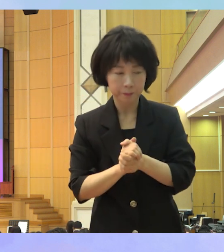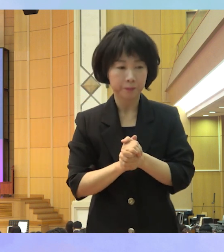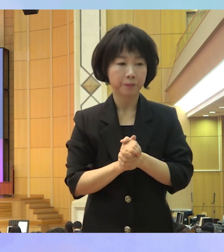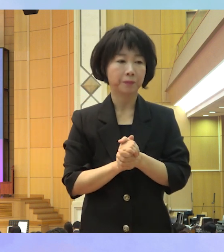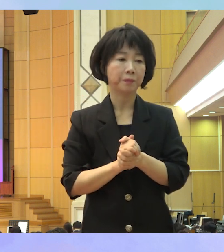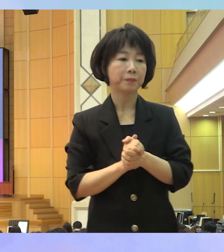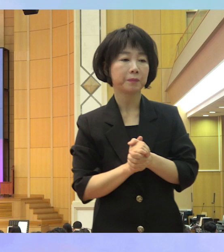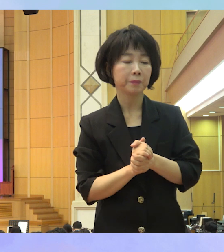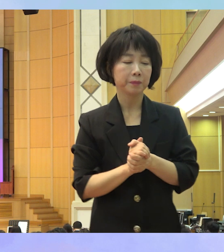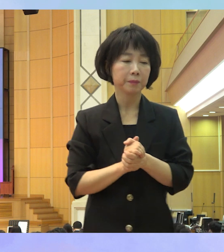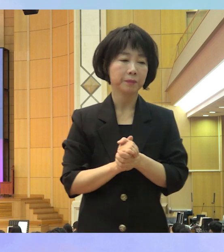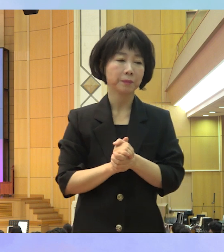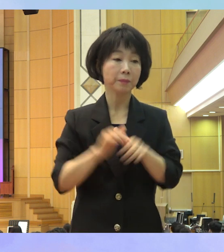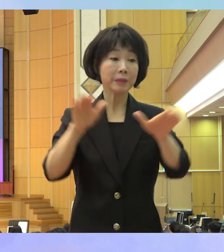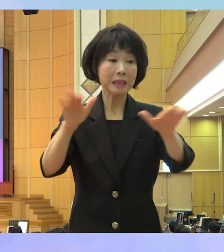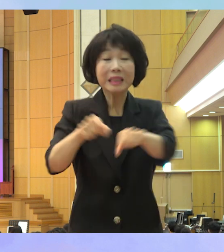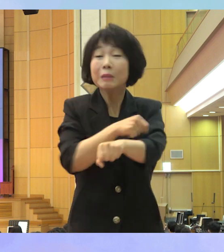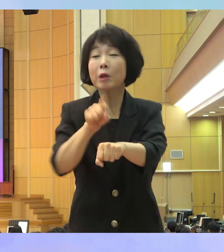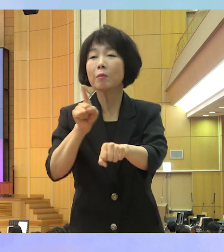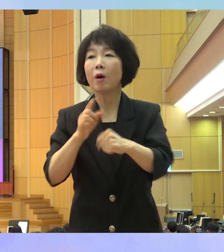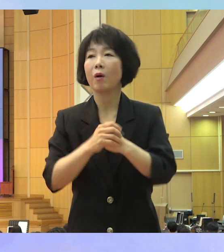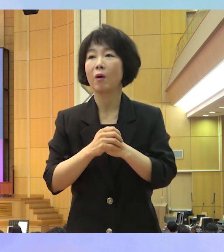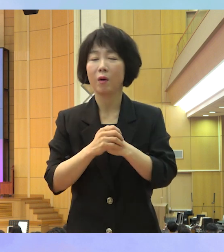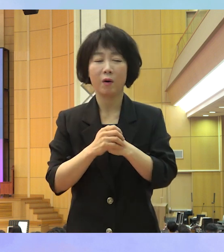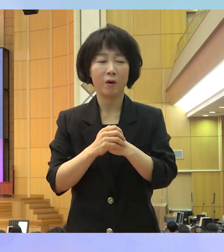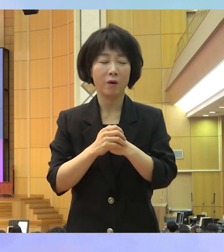고마우신 우리 아버지 하나님, 특별히